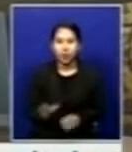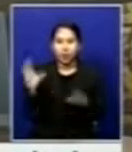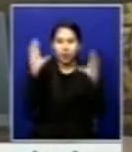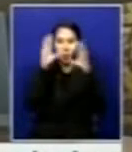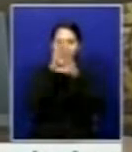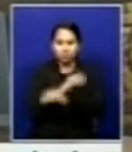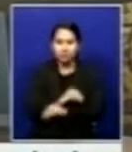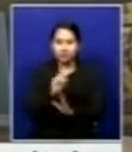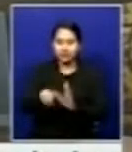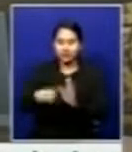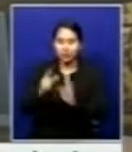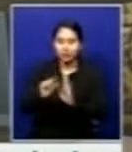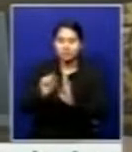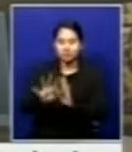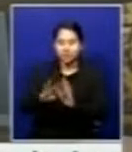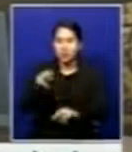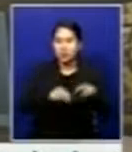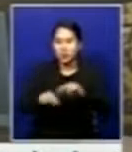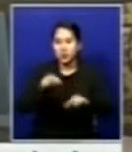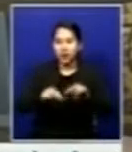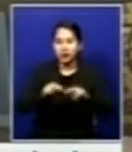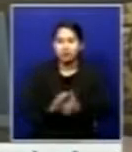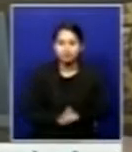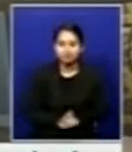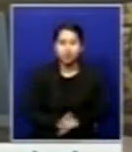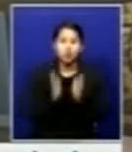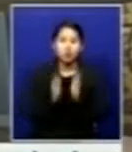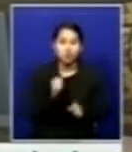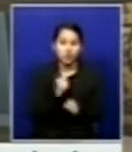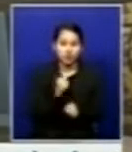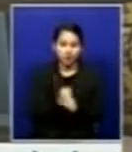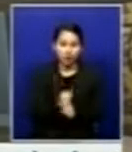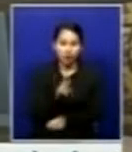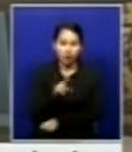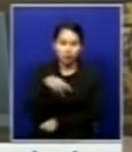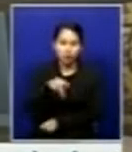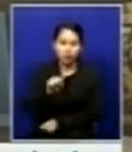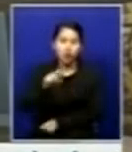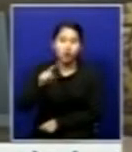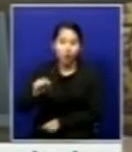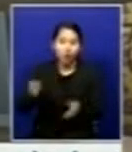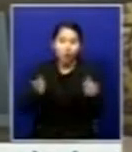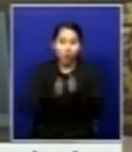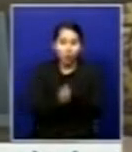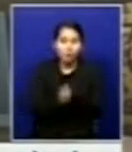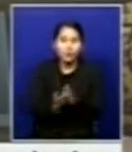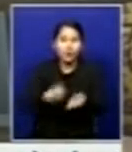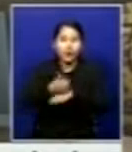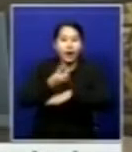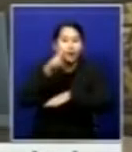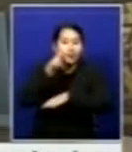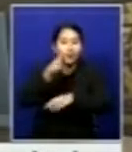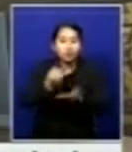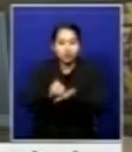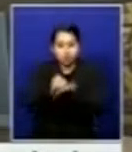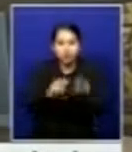งอันนี้คือสิ่งที่เจ้าหน้าที่สาธารณสุขระดับพื้นที่นะครับร่วมกับผู้นำท้องที่ท้องถิ่นช่วยกันทำผ่านไปครับ